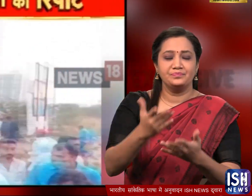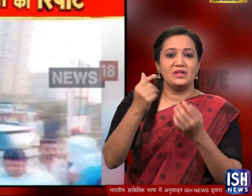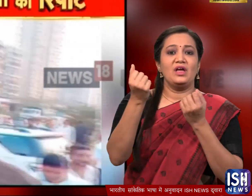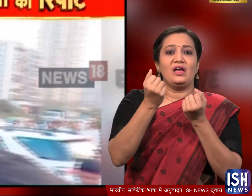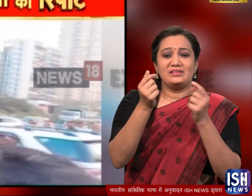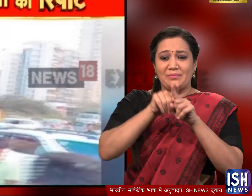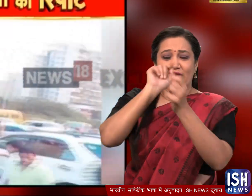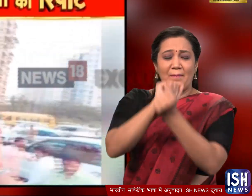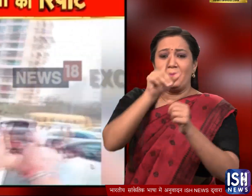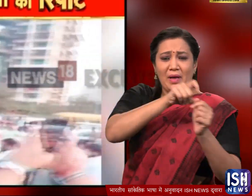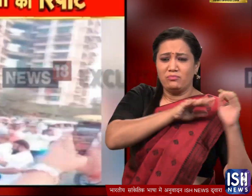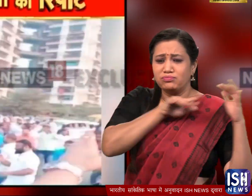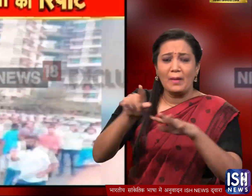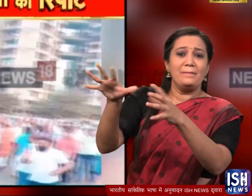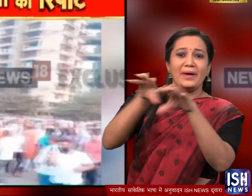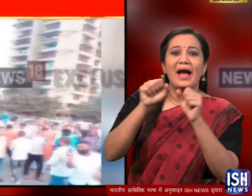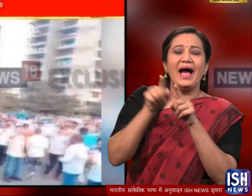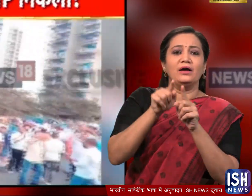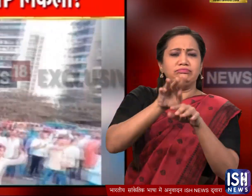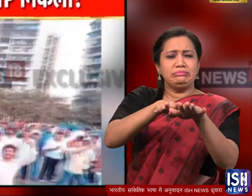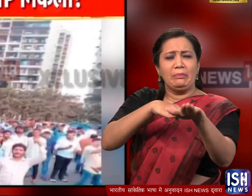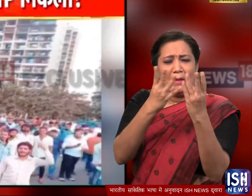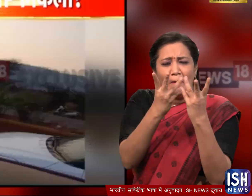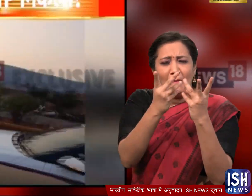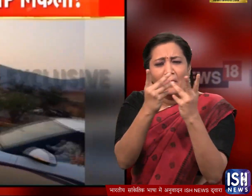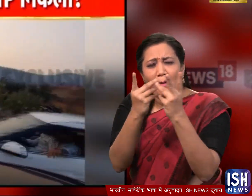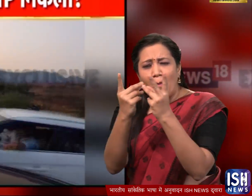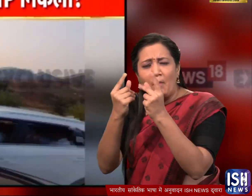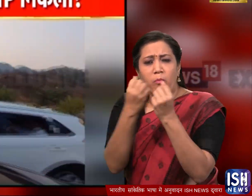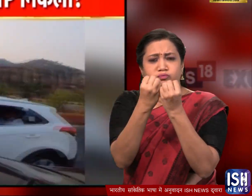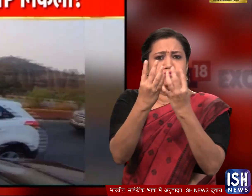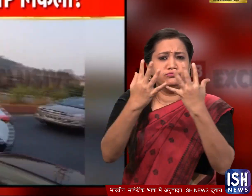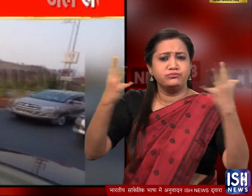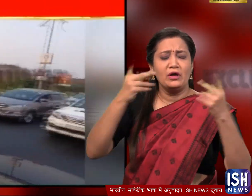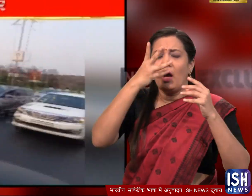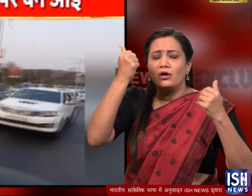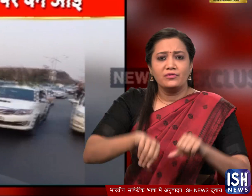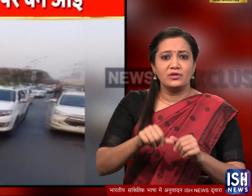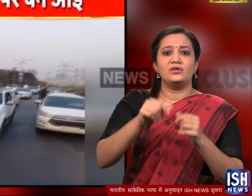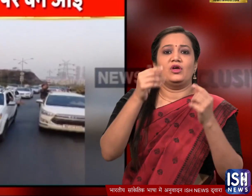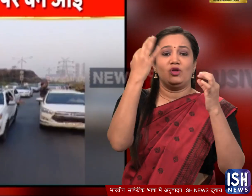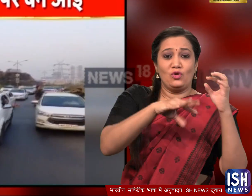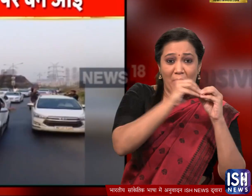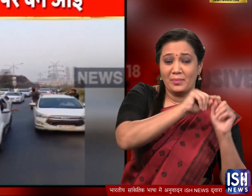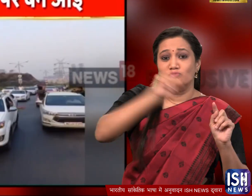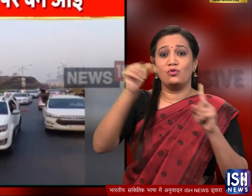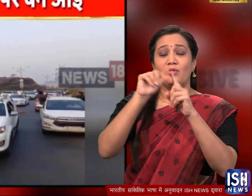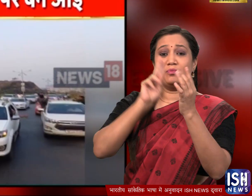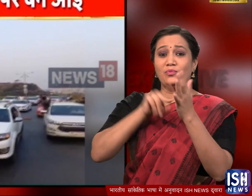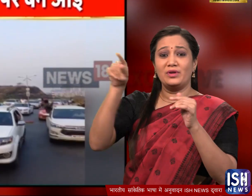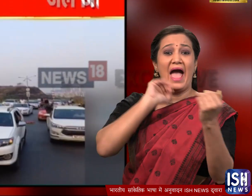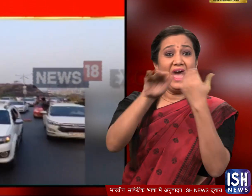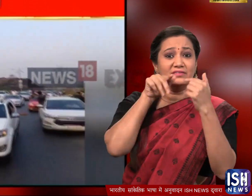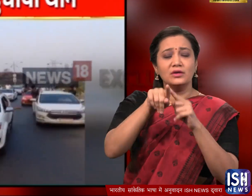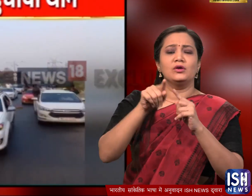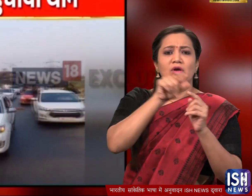लेने आई गाड़ियों की गिनती इतनी थी कि गिनना मुश्किल हो जाए। सैकड़ों गाड़ियां एक साथ जब नवी मुंबई और पुणे को जोड़ने वाले एक्सप्रेसवे